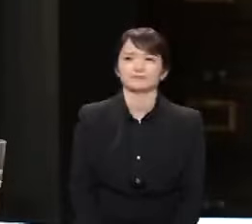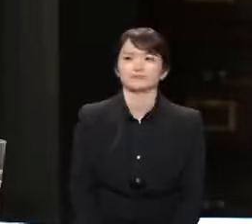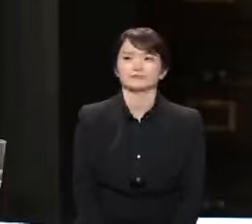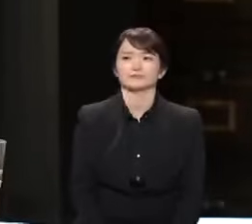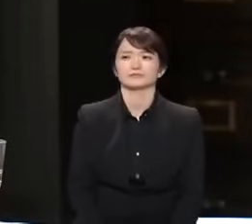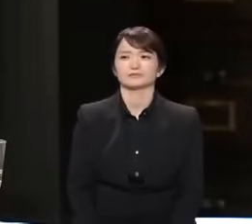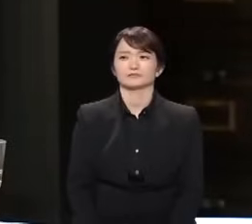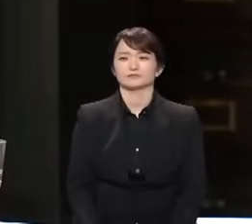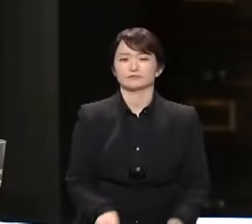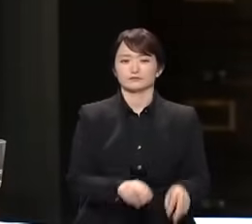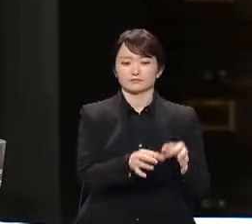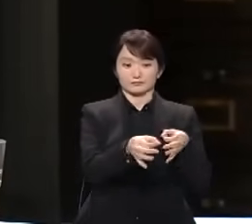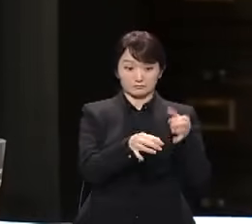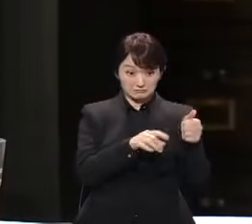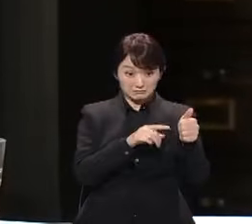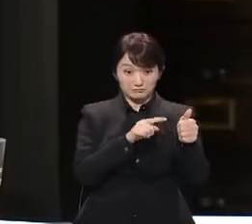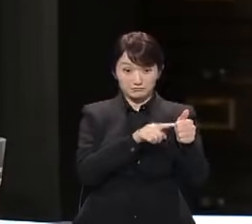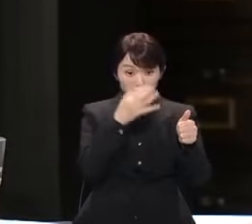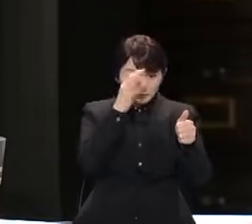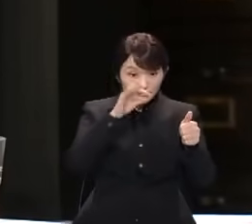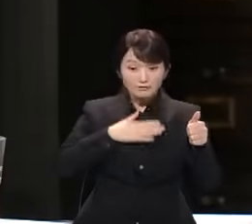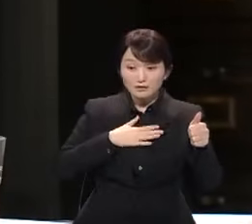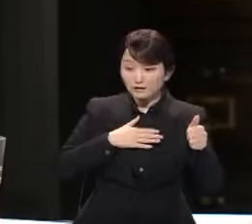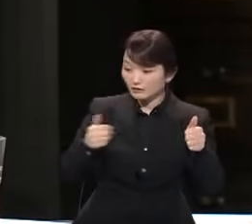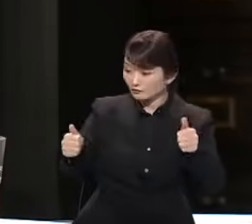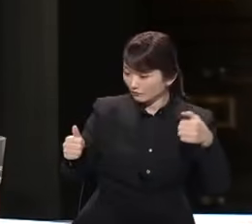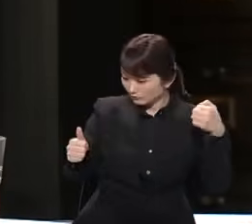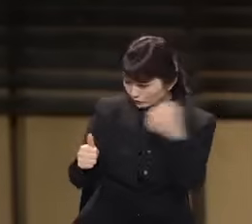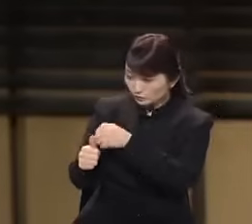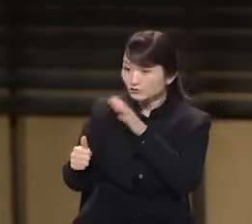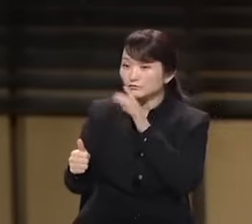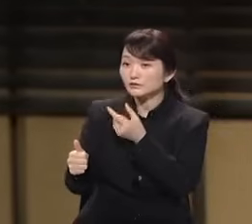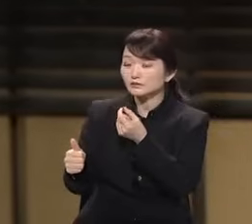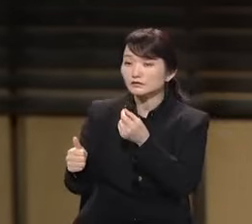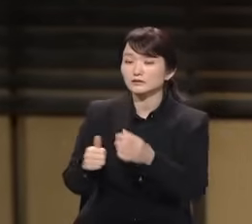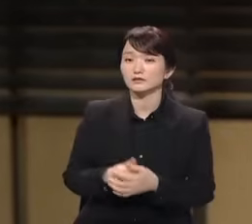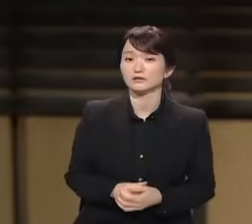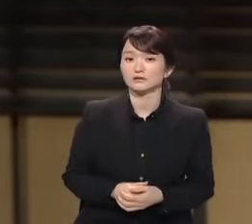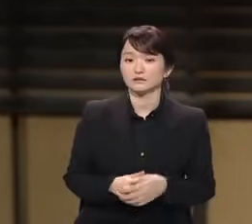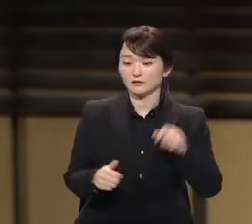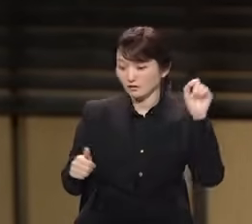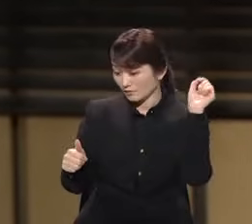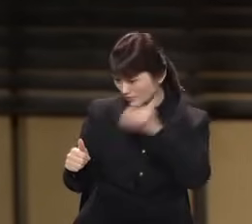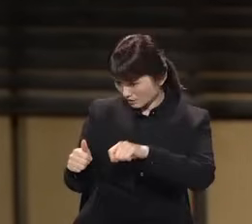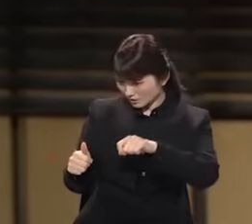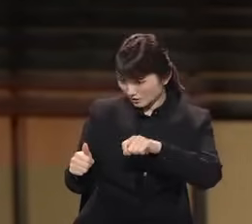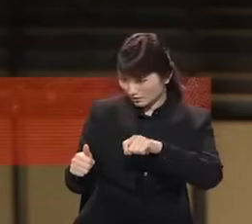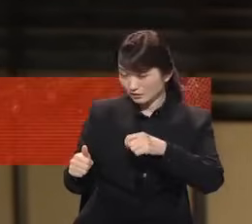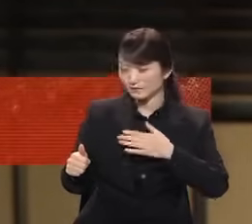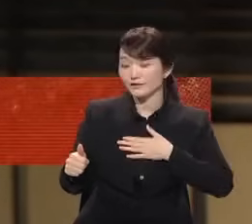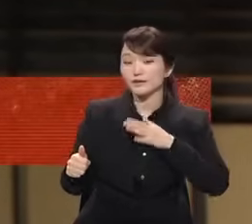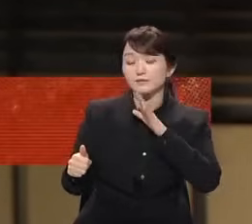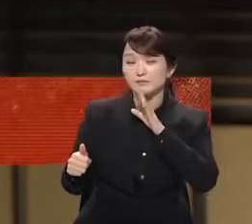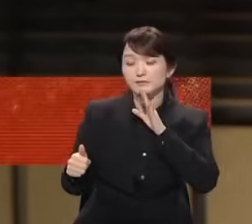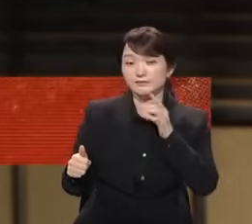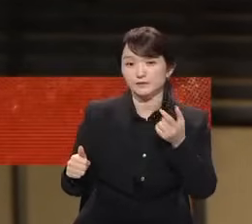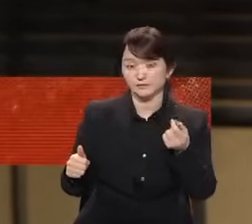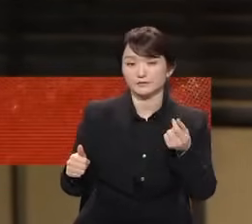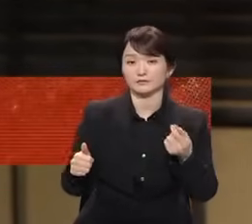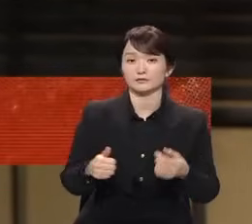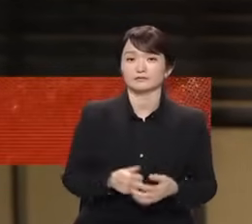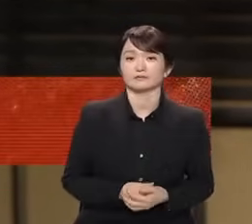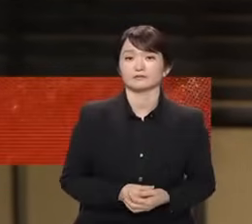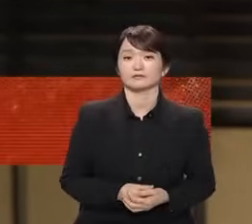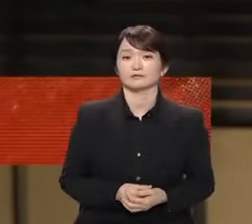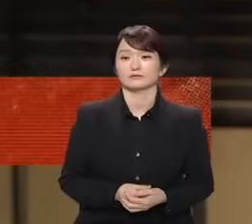아니 사장도 인정을 해서 내가 때린 거 맞다고. 둔기를 먼저 휘두르고 때린 사람은 내가 맞다. 사장이 내가 맞다라고 하고